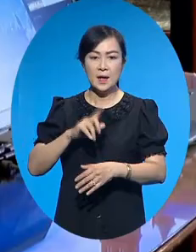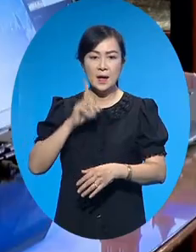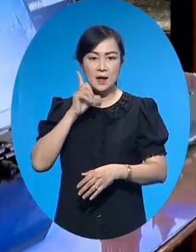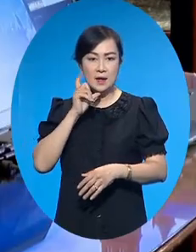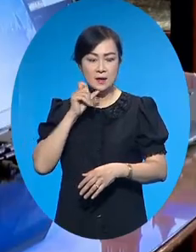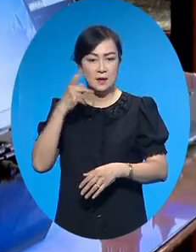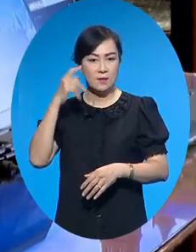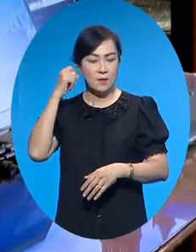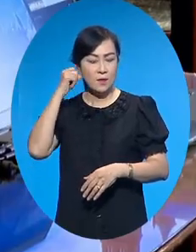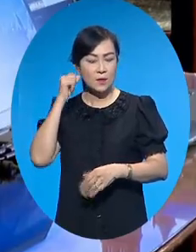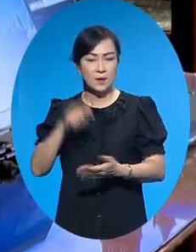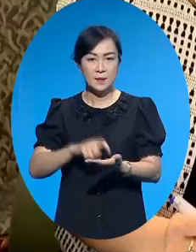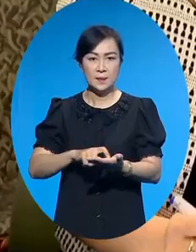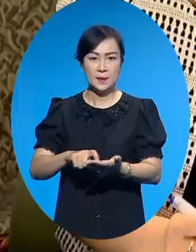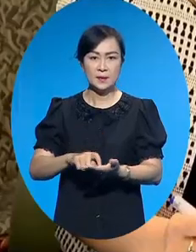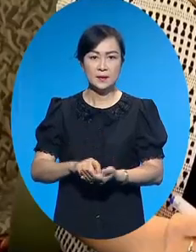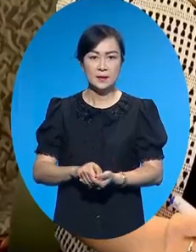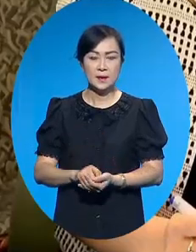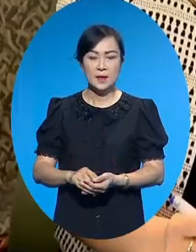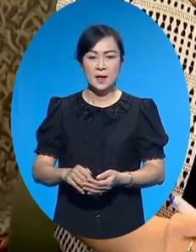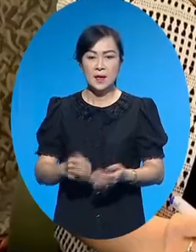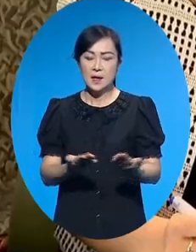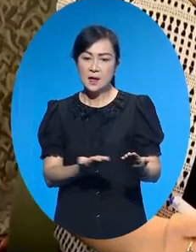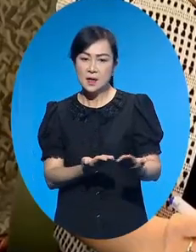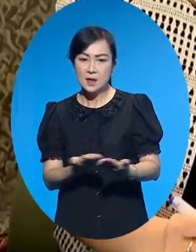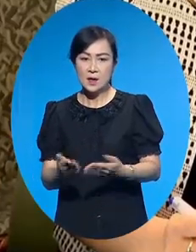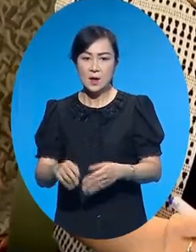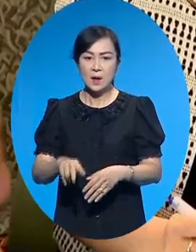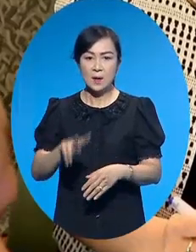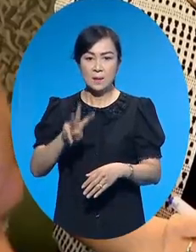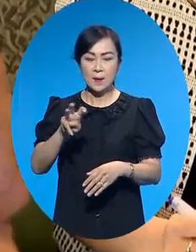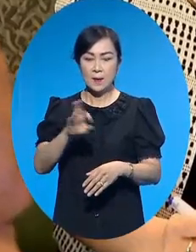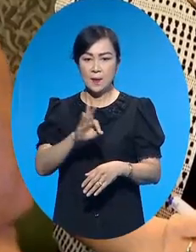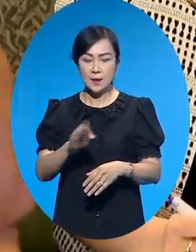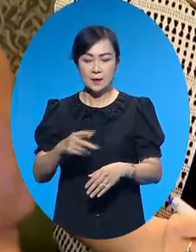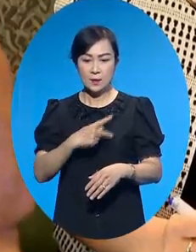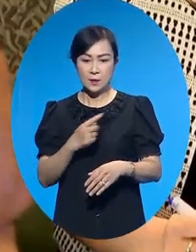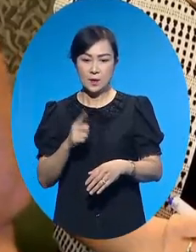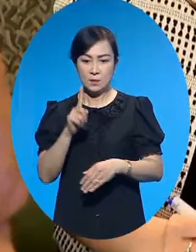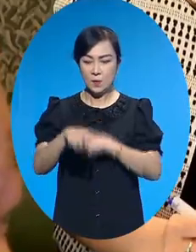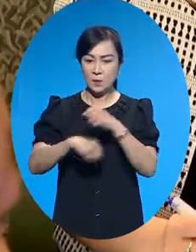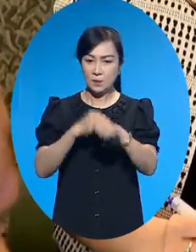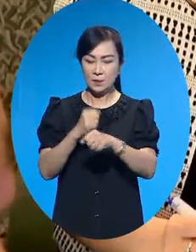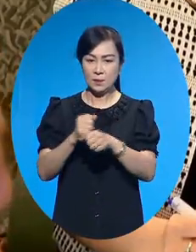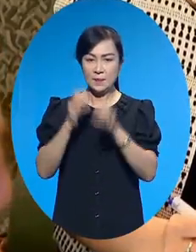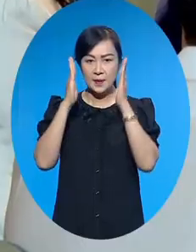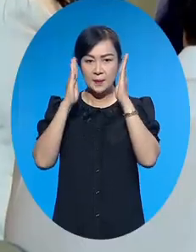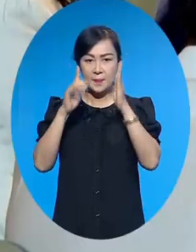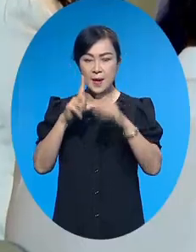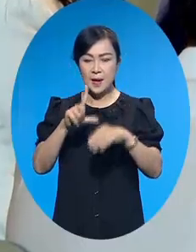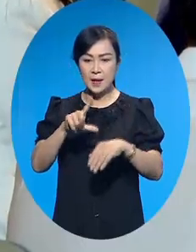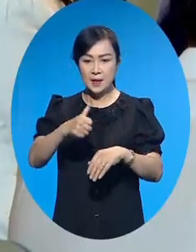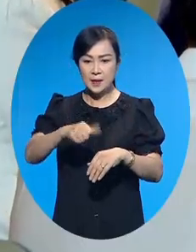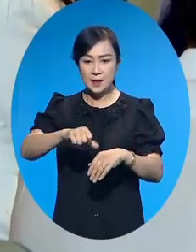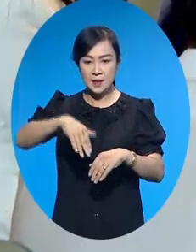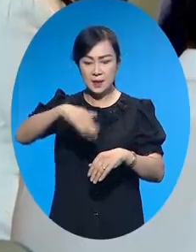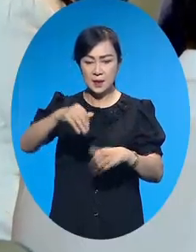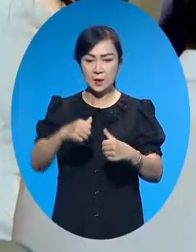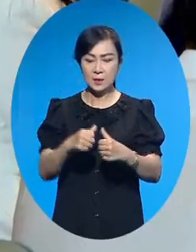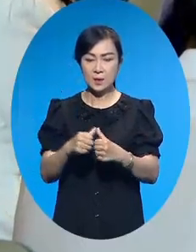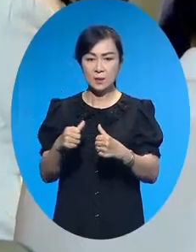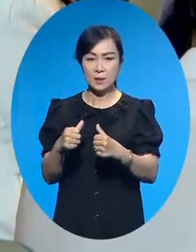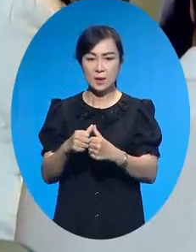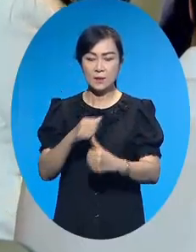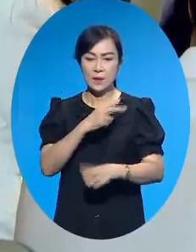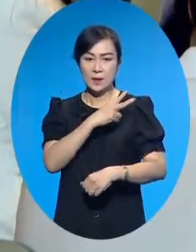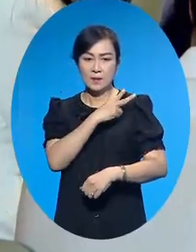Hoa Kỳ Smithsonian. Viện cũng đón trung bình 30 triệu du khách mỗi năm. Bà Nguyễn Thị Lệ đánh giá cao đóng góp tích cực của viện với